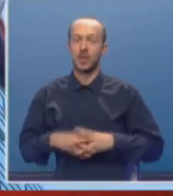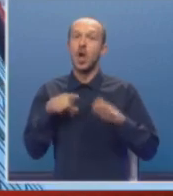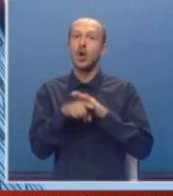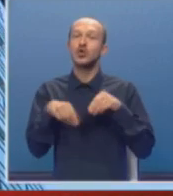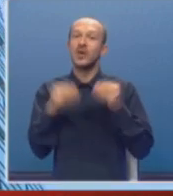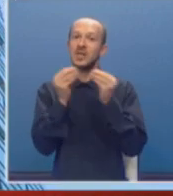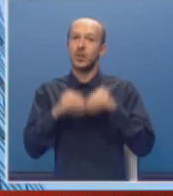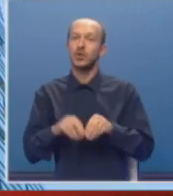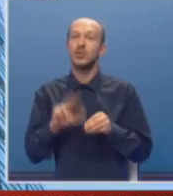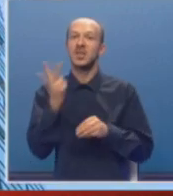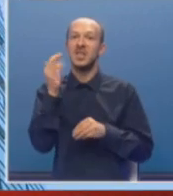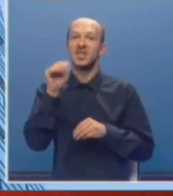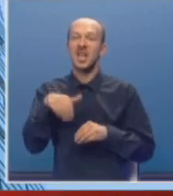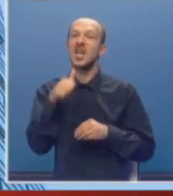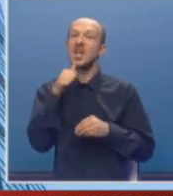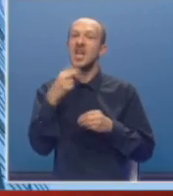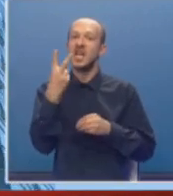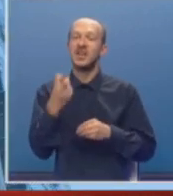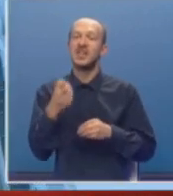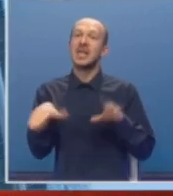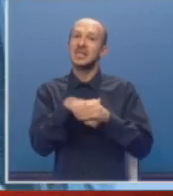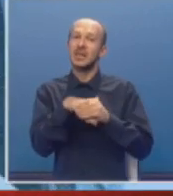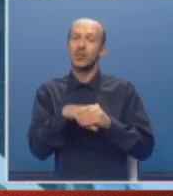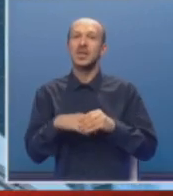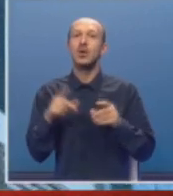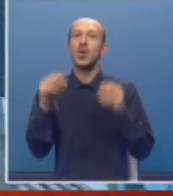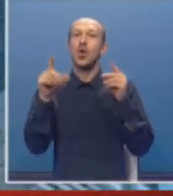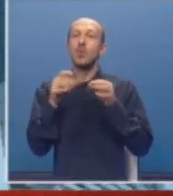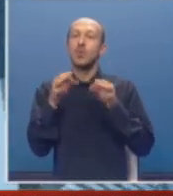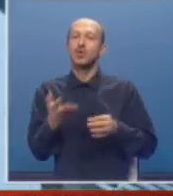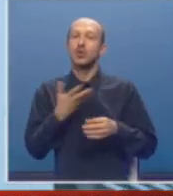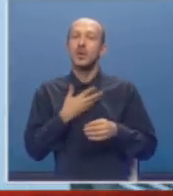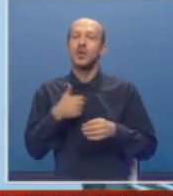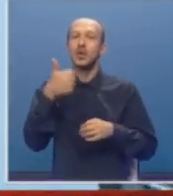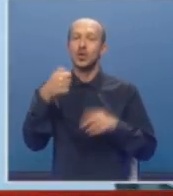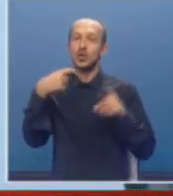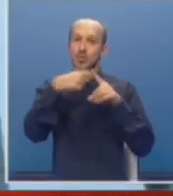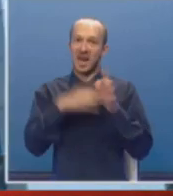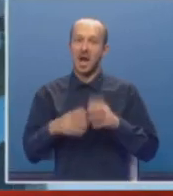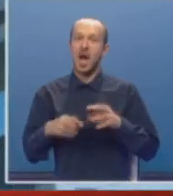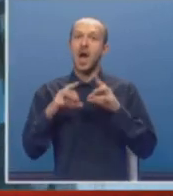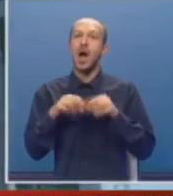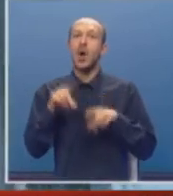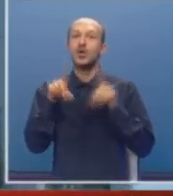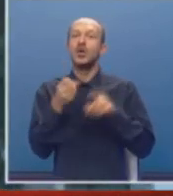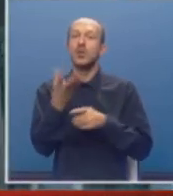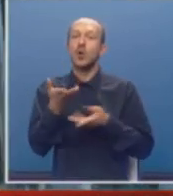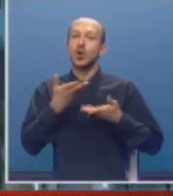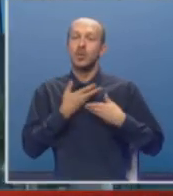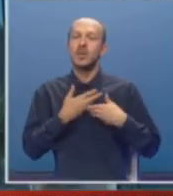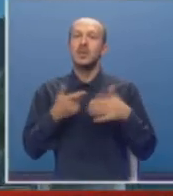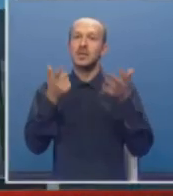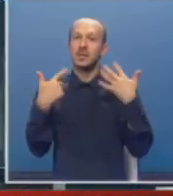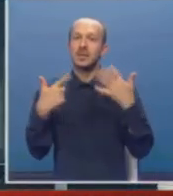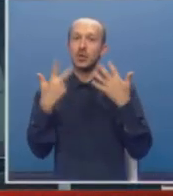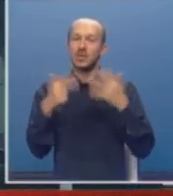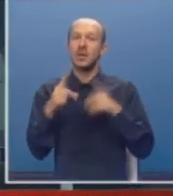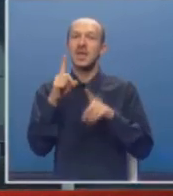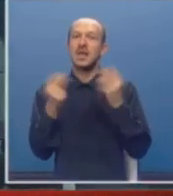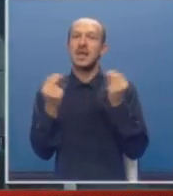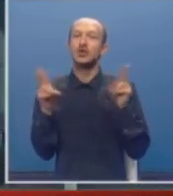ovaj sporazum oko 13.200 zaposlenih u prosjeku će dobiti oko 100 maraka, dok će određen broj dobiti oko 78